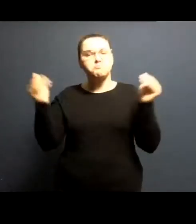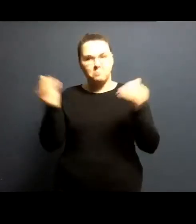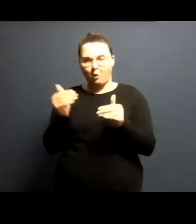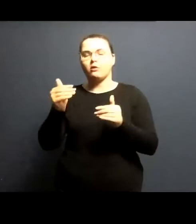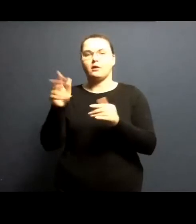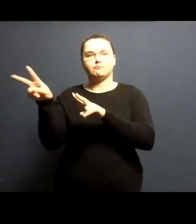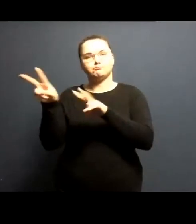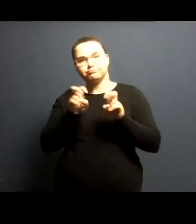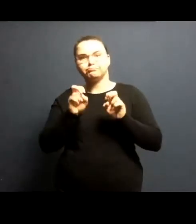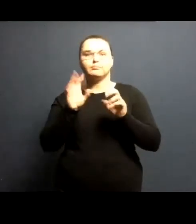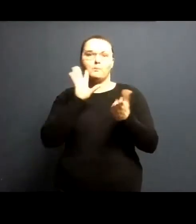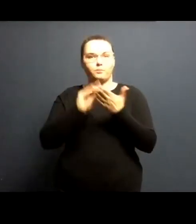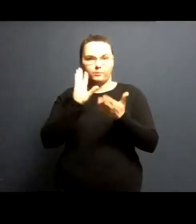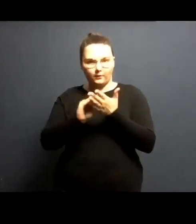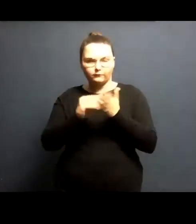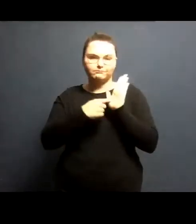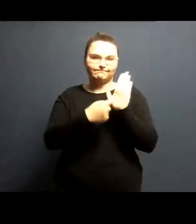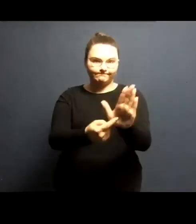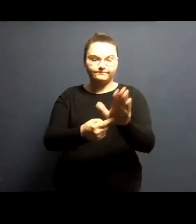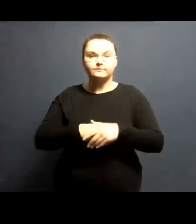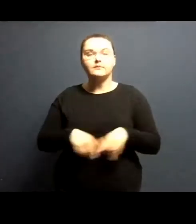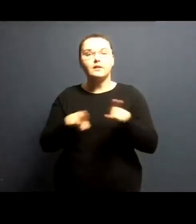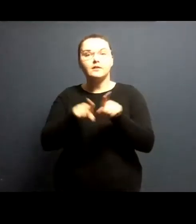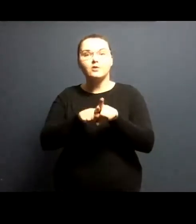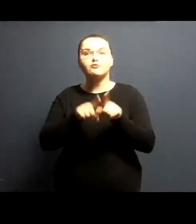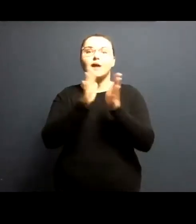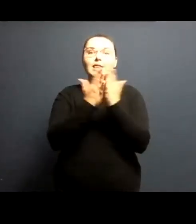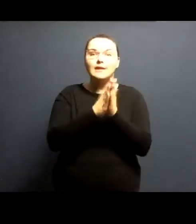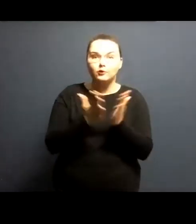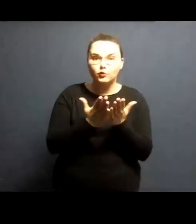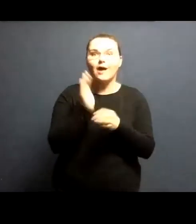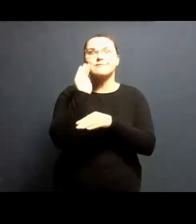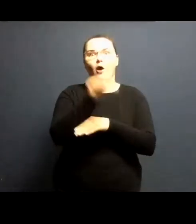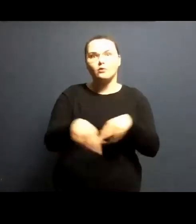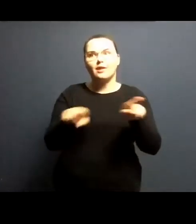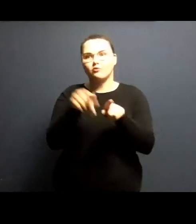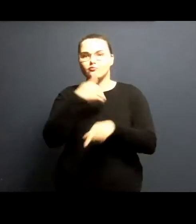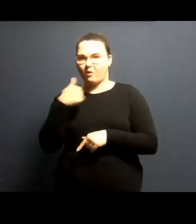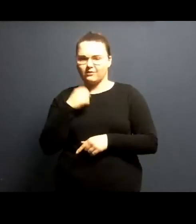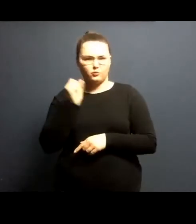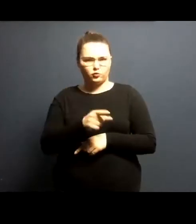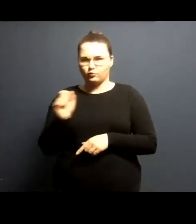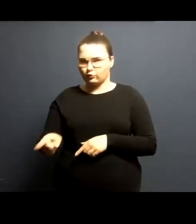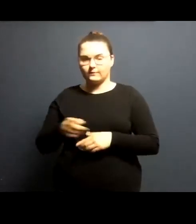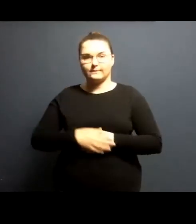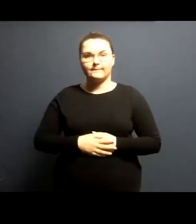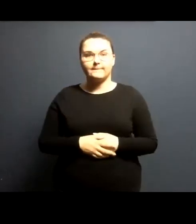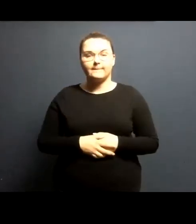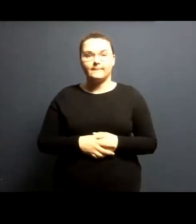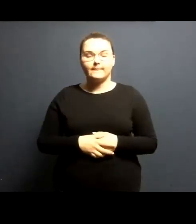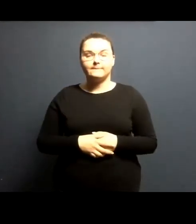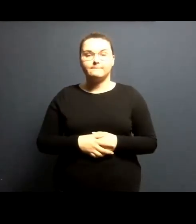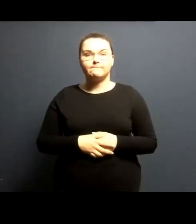w literaturze zachodniej, jak i polskiej przytaczane. To jest po pierwsze niezwykle